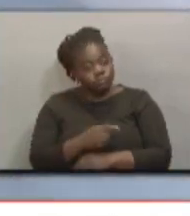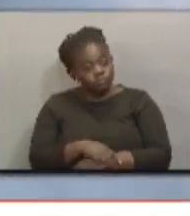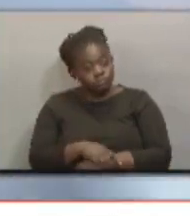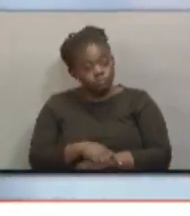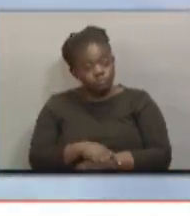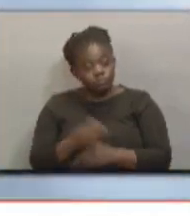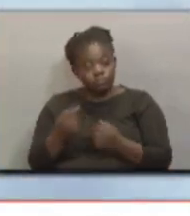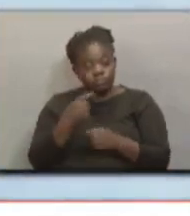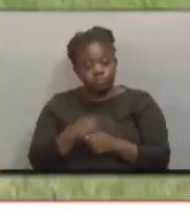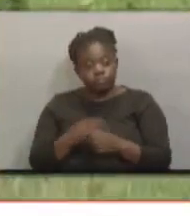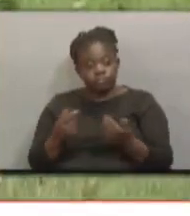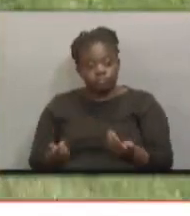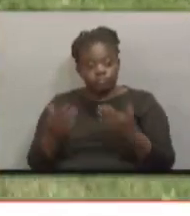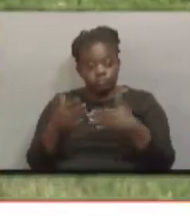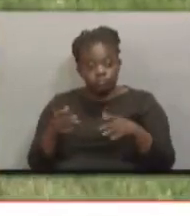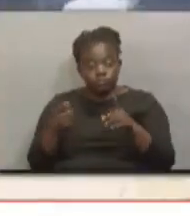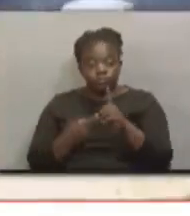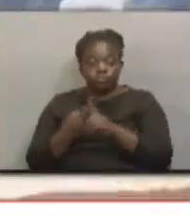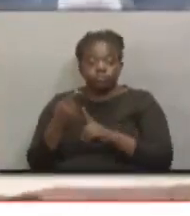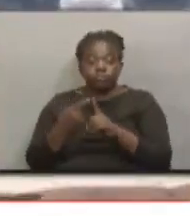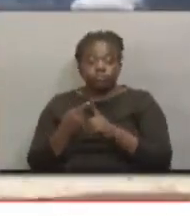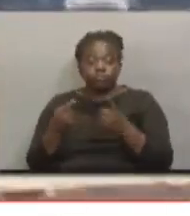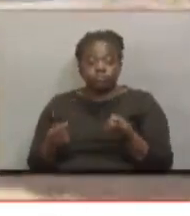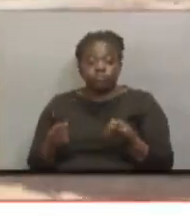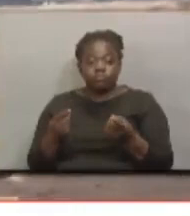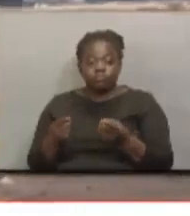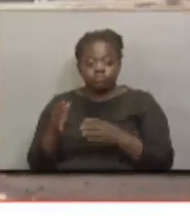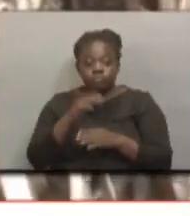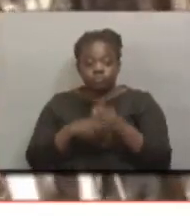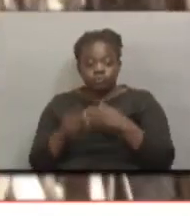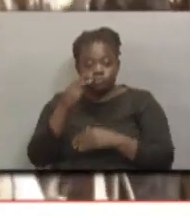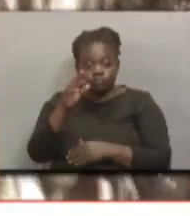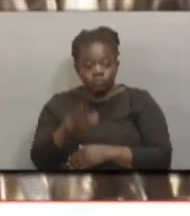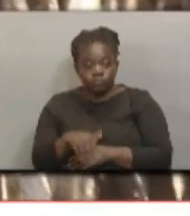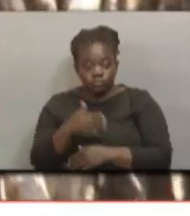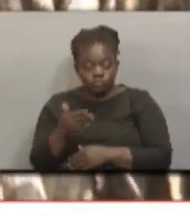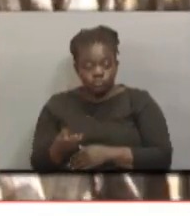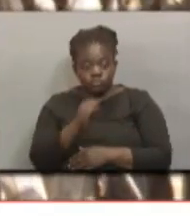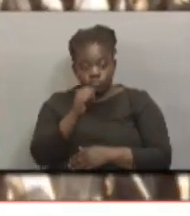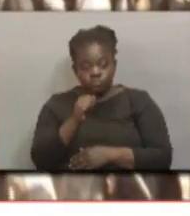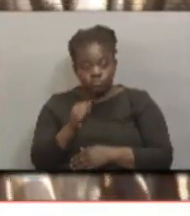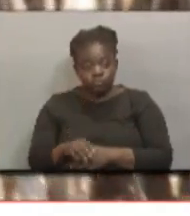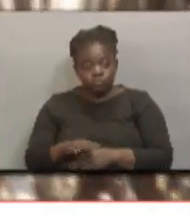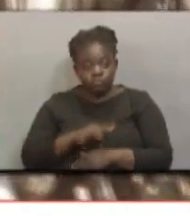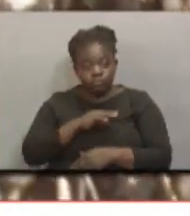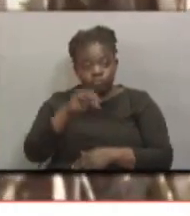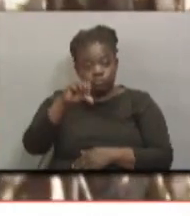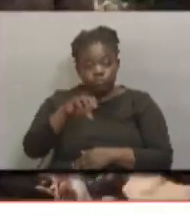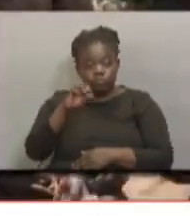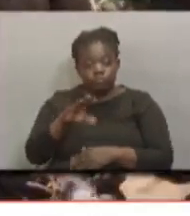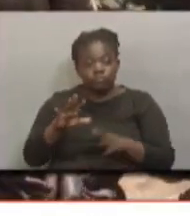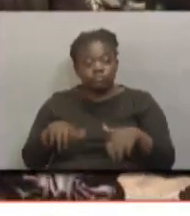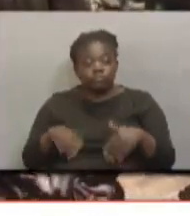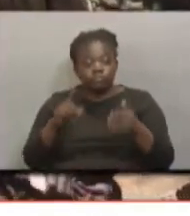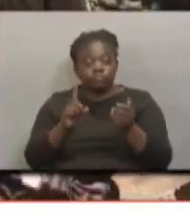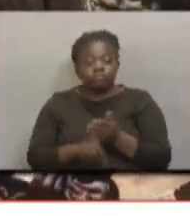saawa zino agambye bo bamaze emyezi n'emyezi nga tebalabangako kawunga. Muzeyi Irukalo w'emyaka 9 y'omu ku basanyusa olw'okufuna